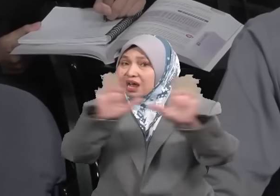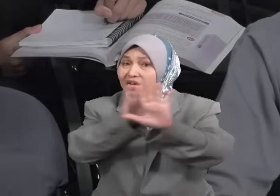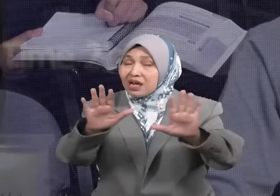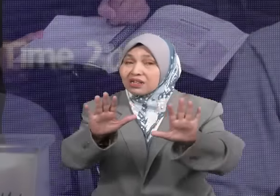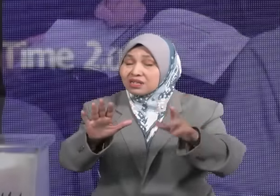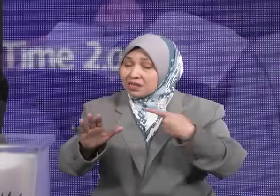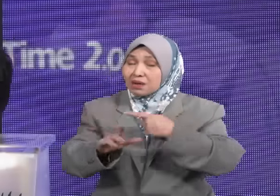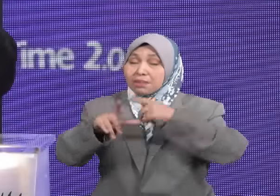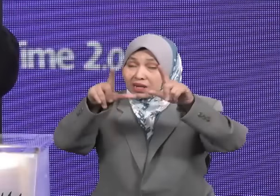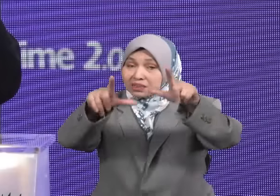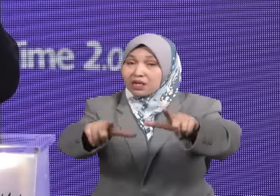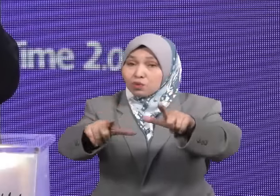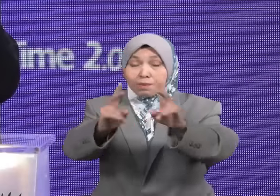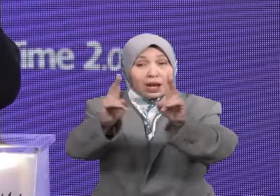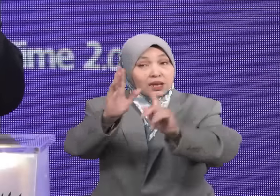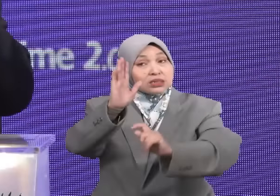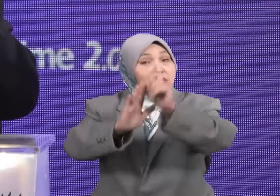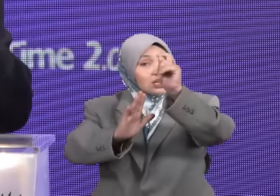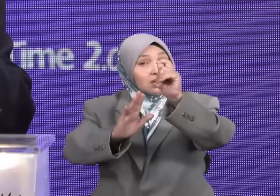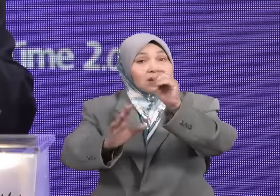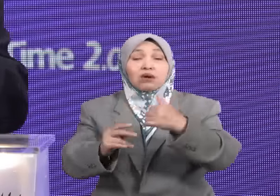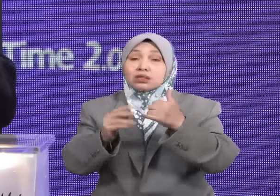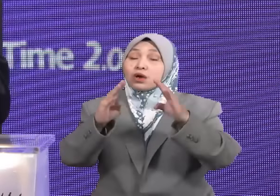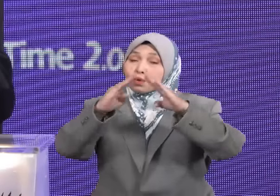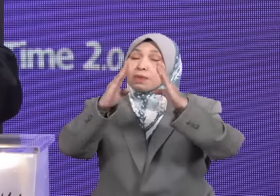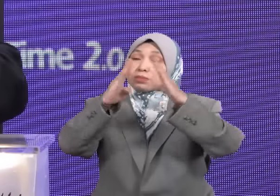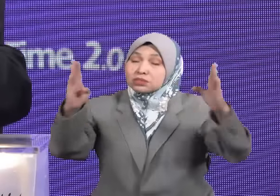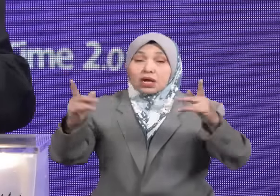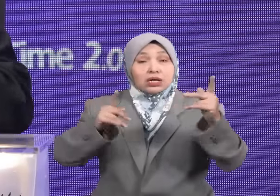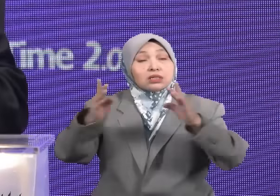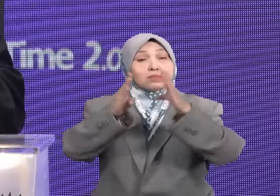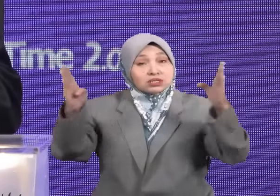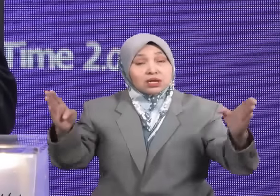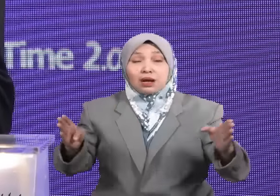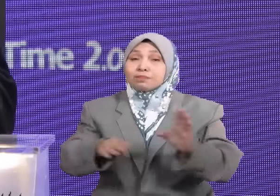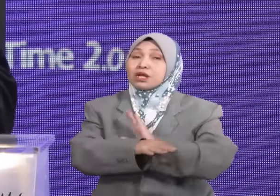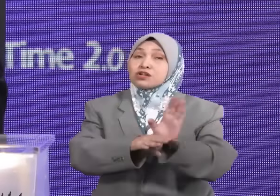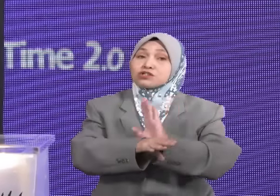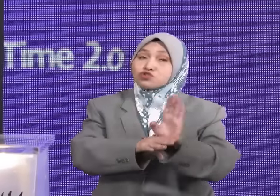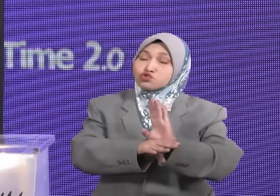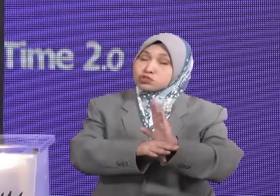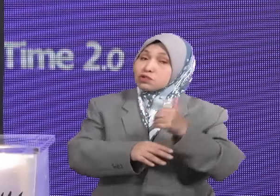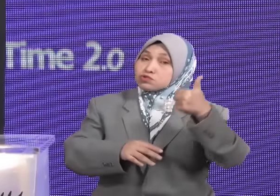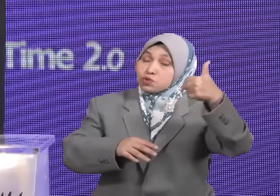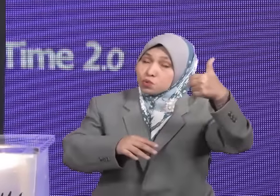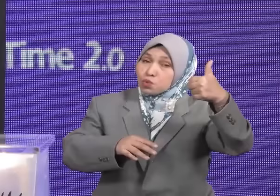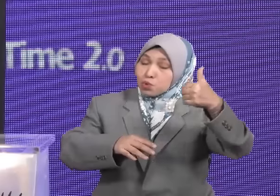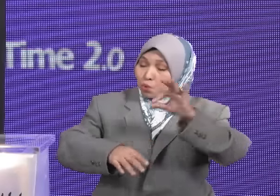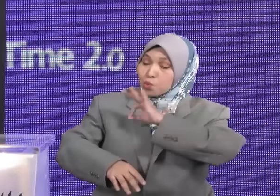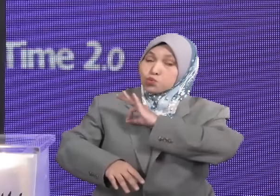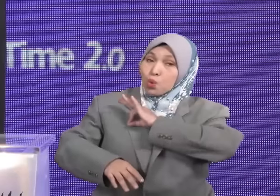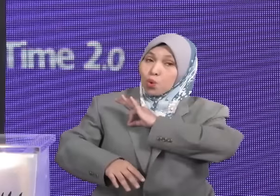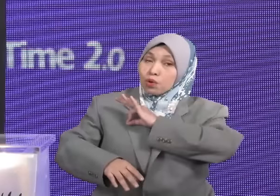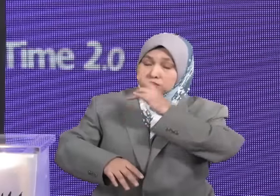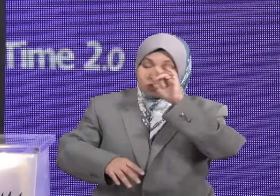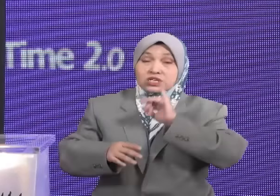kita meletakkan itu yang paling tinggi. Tapi kalau katakan rumah besar, kereta besar ataupun bisnes bagus, dia punya untungnya, untuk